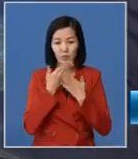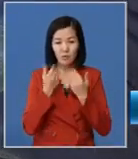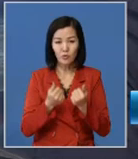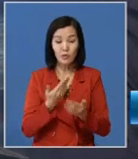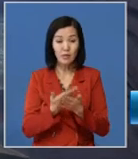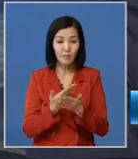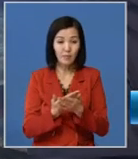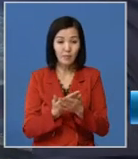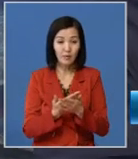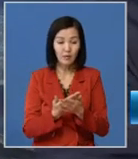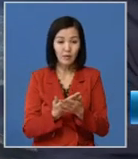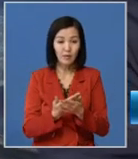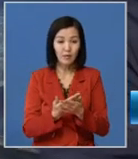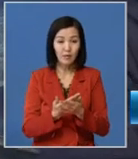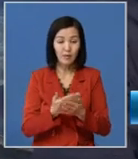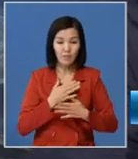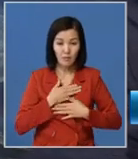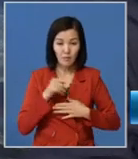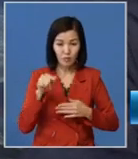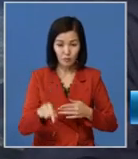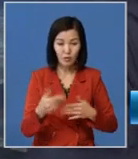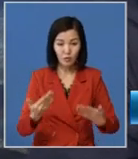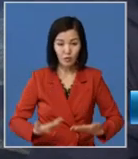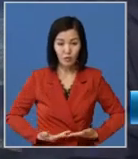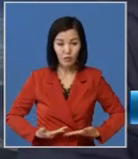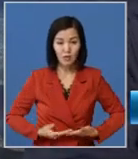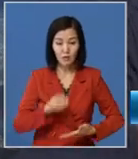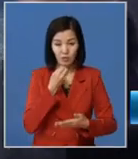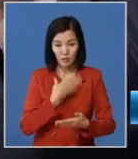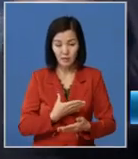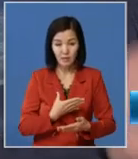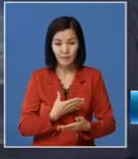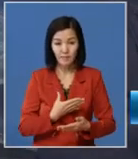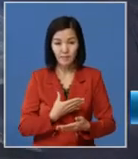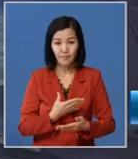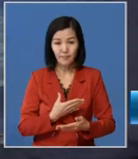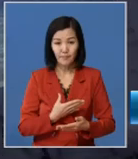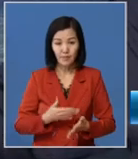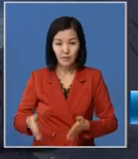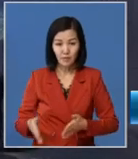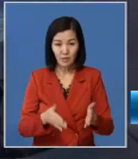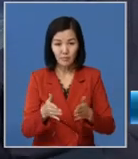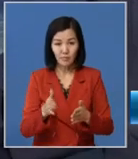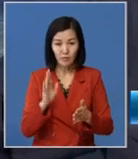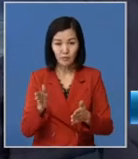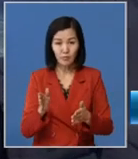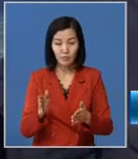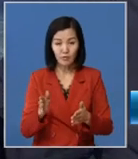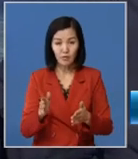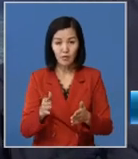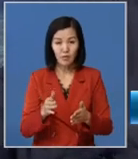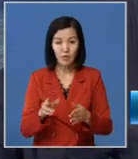осы жерде тұрып жатқан тұрғын болғанда, маған наоборот ол жақсы да, мен лучше нормальный жолмен жүрейін, чем ана бір бұзылған